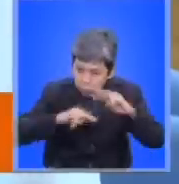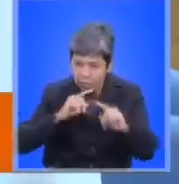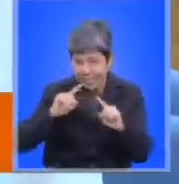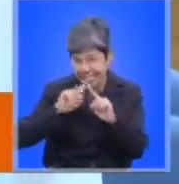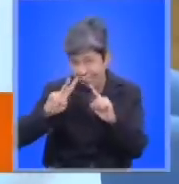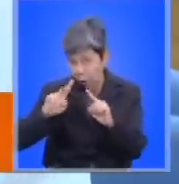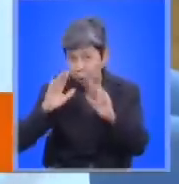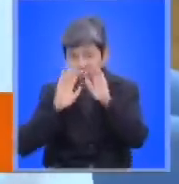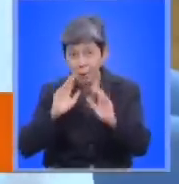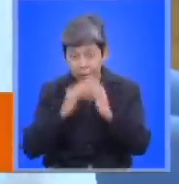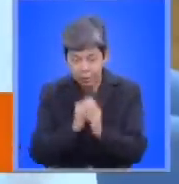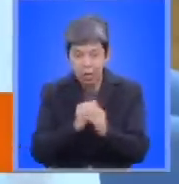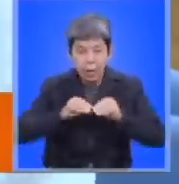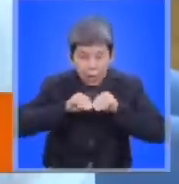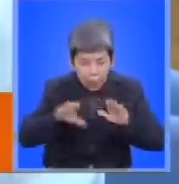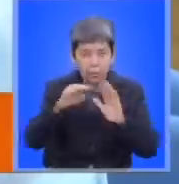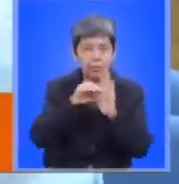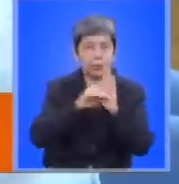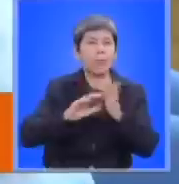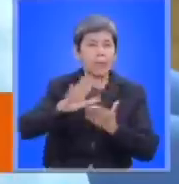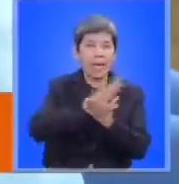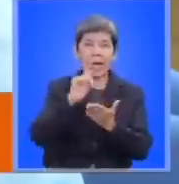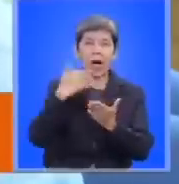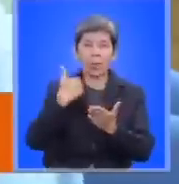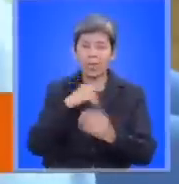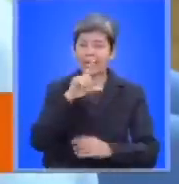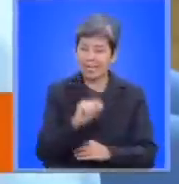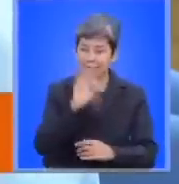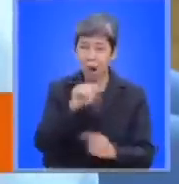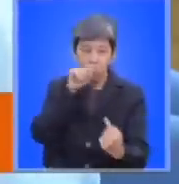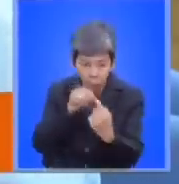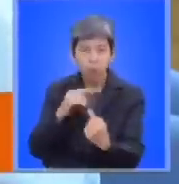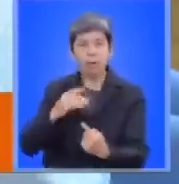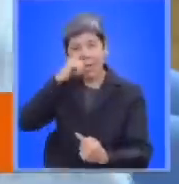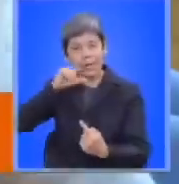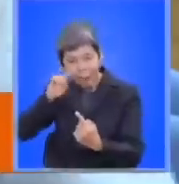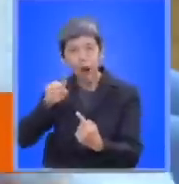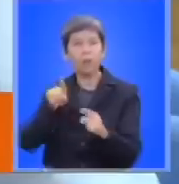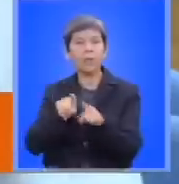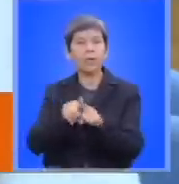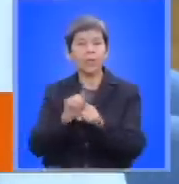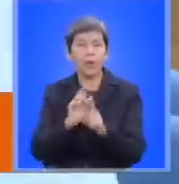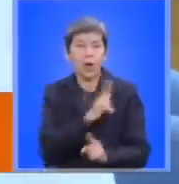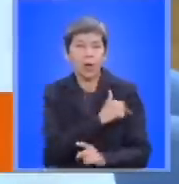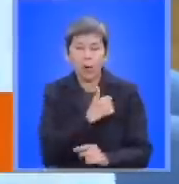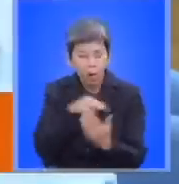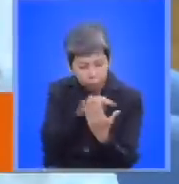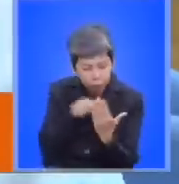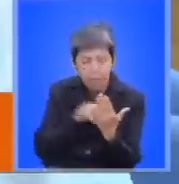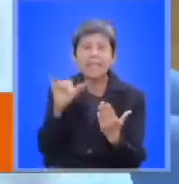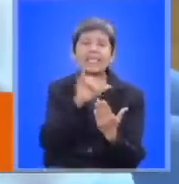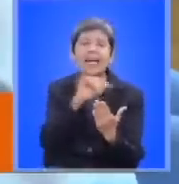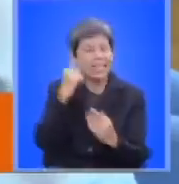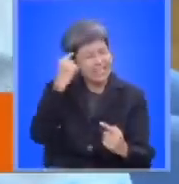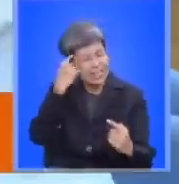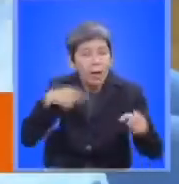ของจีนตีพิมพ์ในวารสารต่างประเทศวันที่29ตรงกันเป๊ะเลยครับแต่ว่าคุณหมอเกียงศักดิ์ยังไม่ได้อ่านคือคิดต